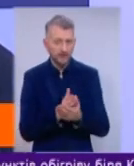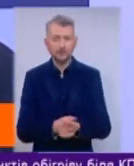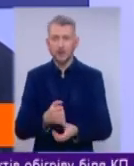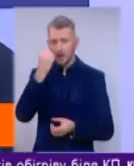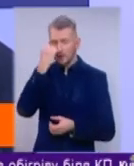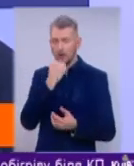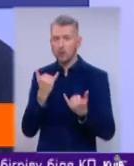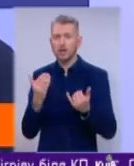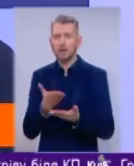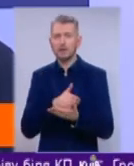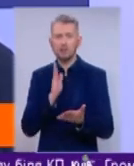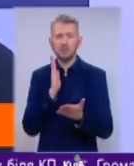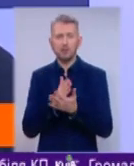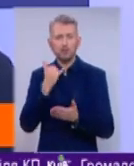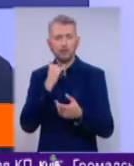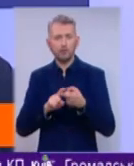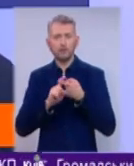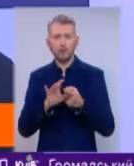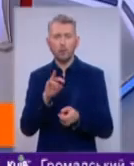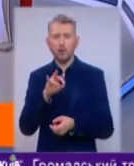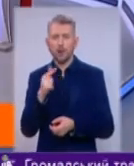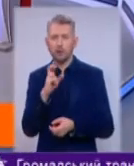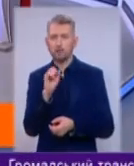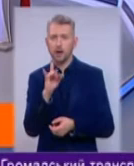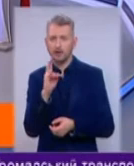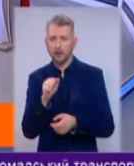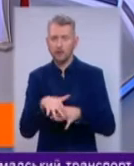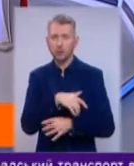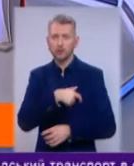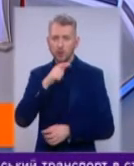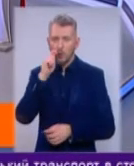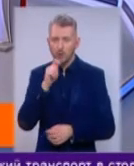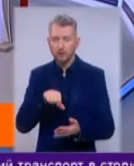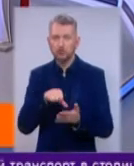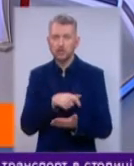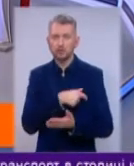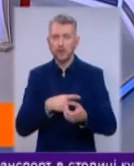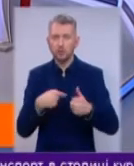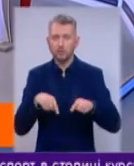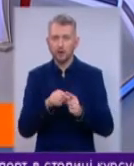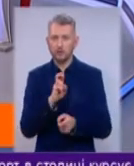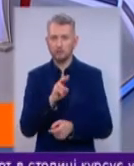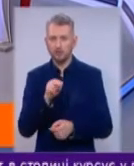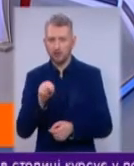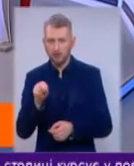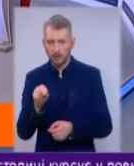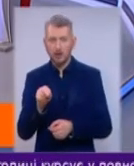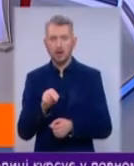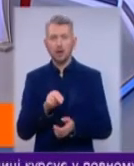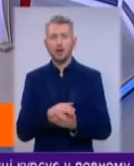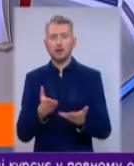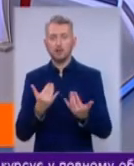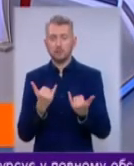Дякую. Зараз з нами на прямому телефонному зв'язку Олег Барна, народний депутат України, член депутатської фракції партії Блока Петра Порошенка,